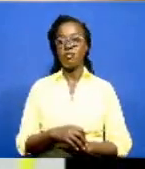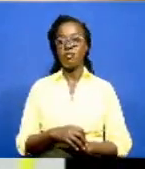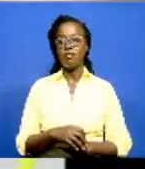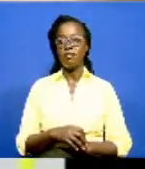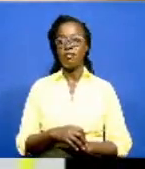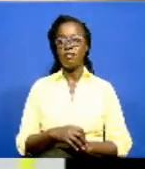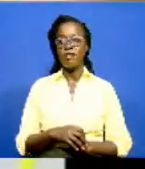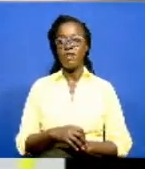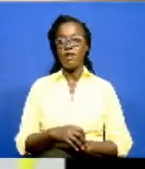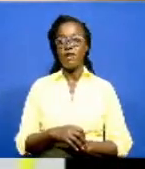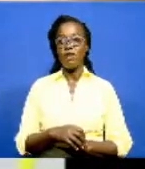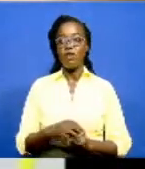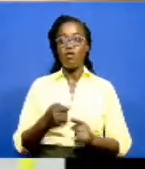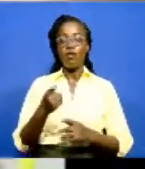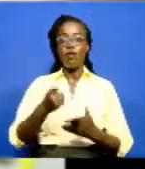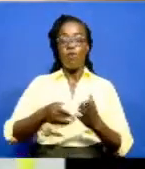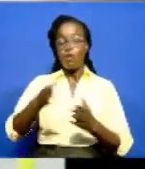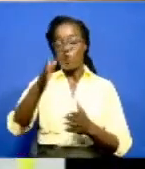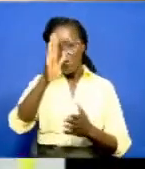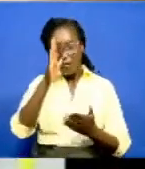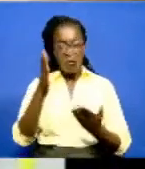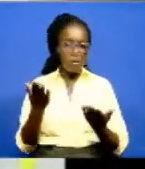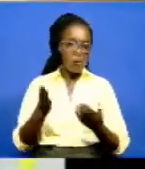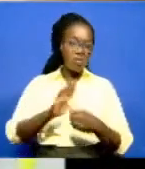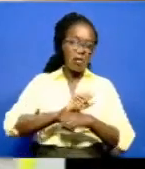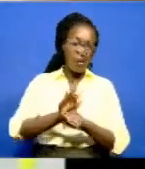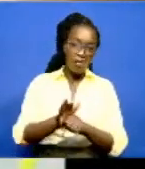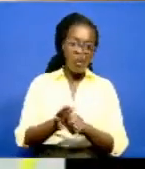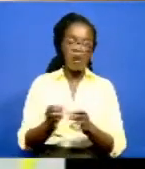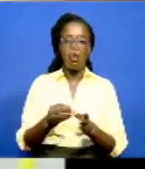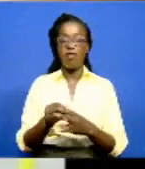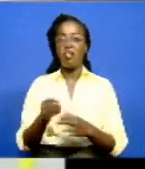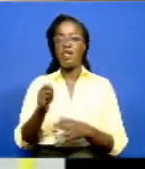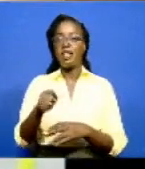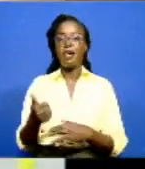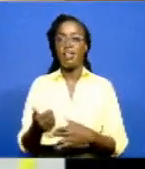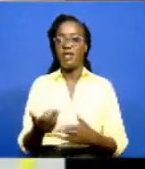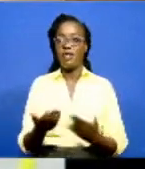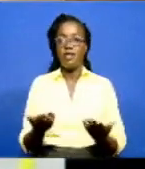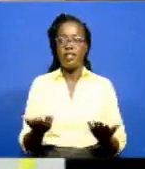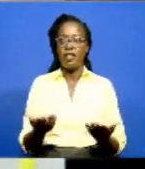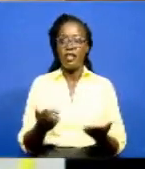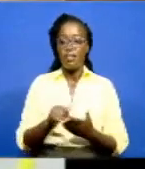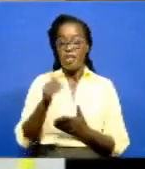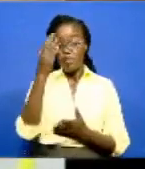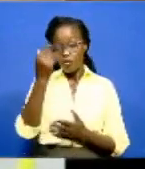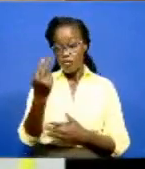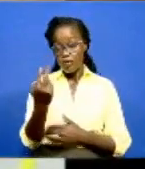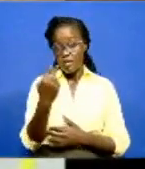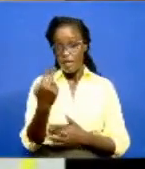Kutokana na alicho wakipanga Mungu, naweza nikafa kwa corona, naweza nikafa kwa nini. Na